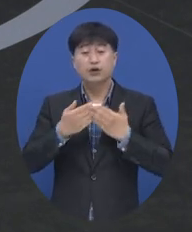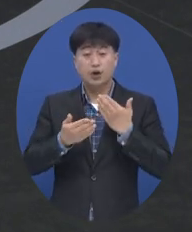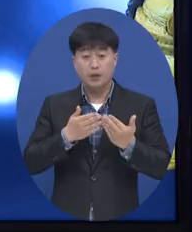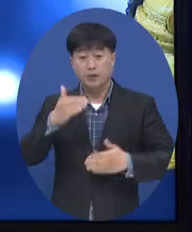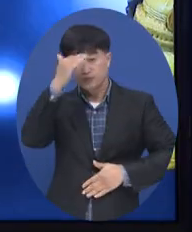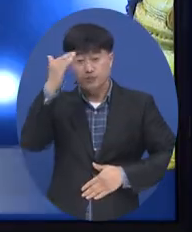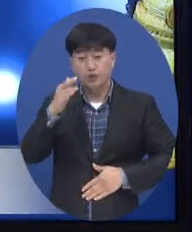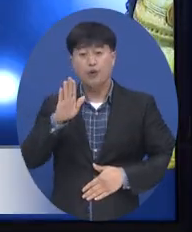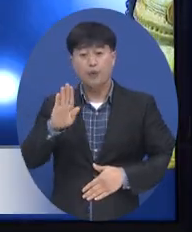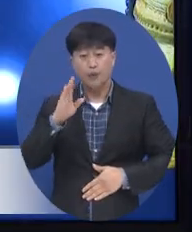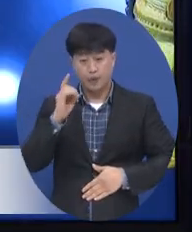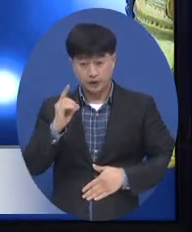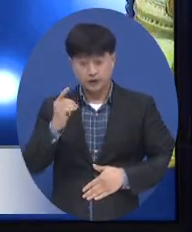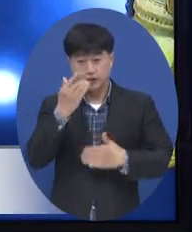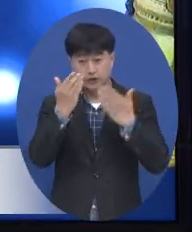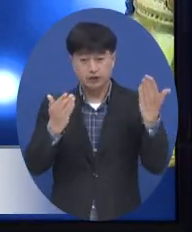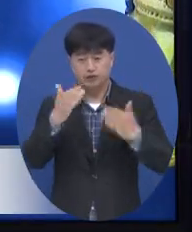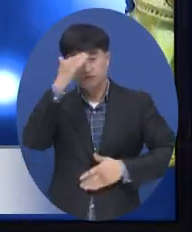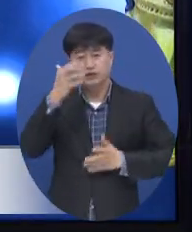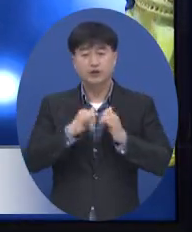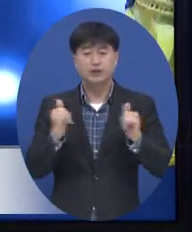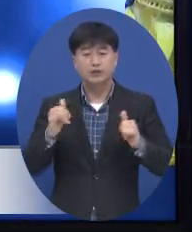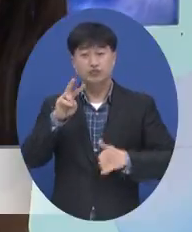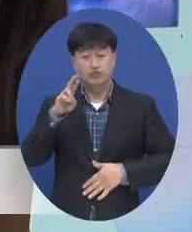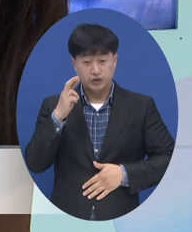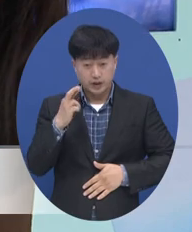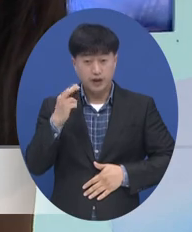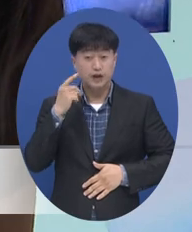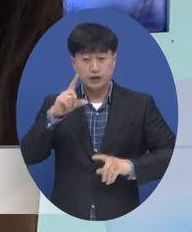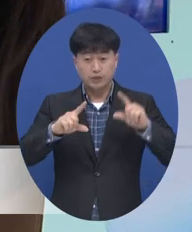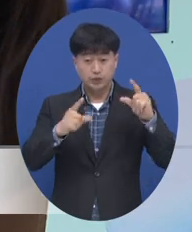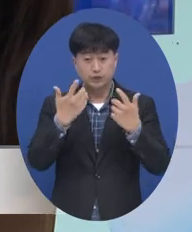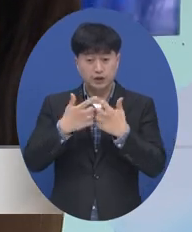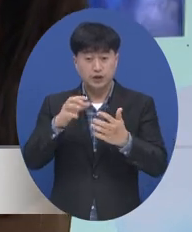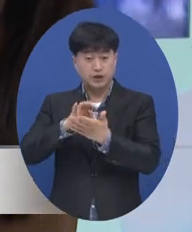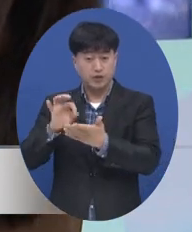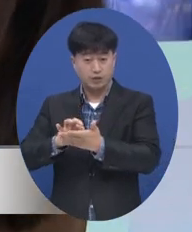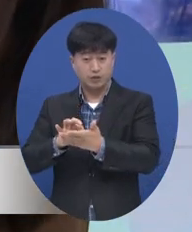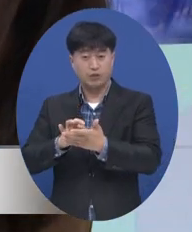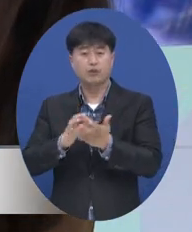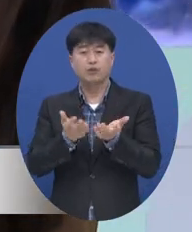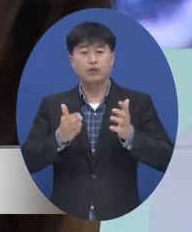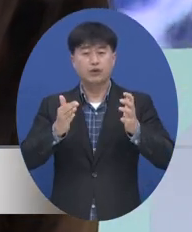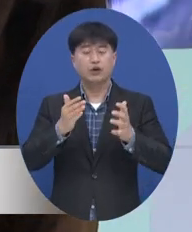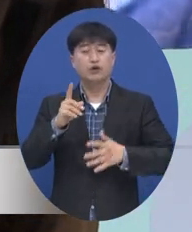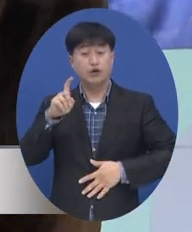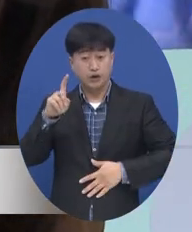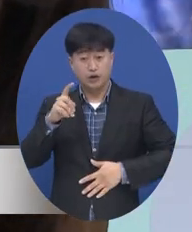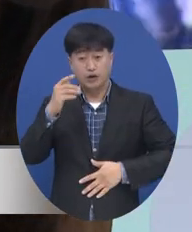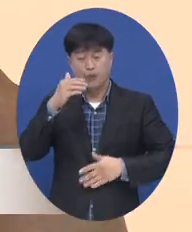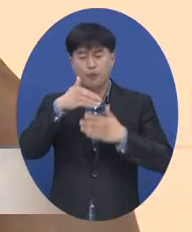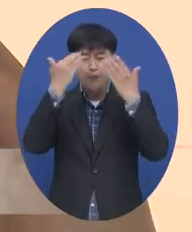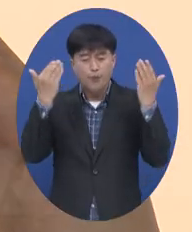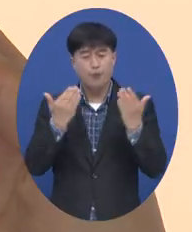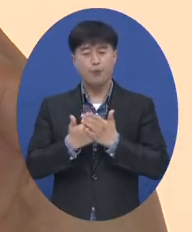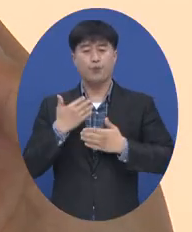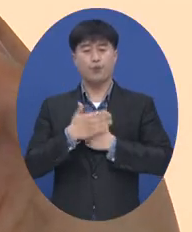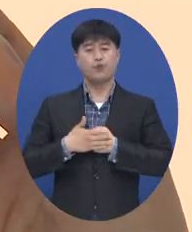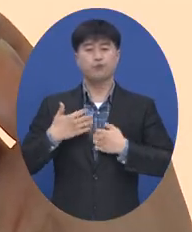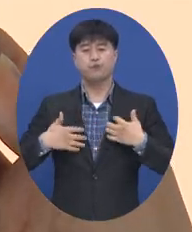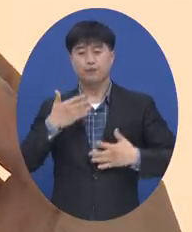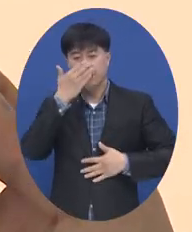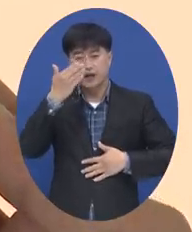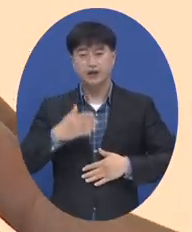있는 4D 전시로 관람객들은 증강현실과 가상현실 기기를 활용해 도자 작품 11점을 온몸으로 즐길 수